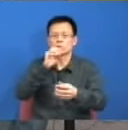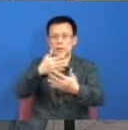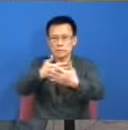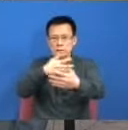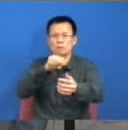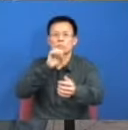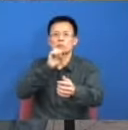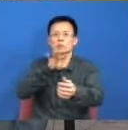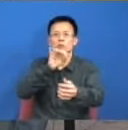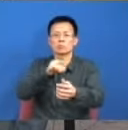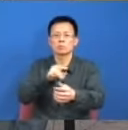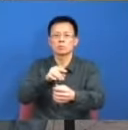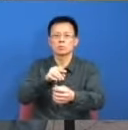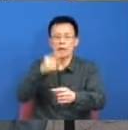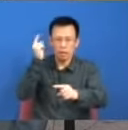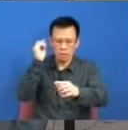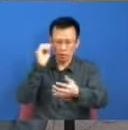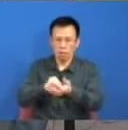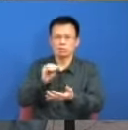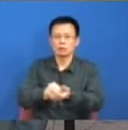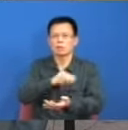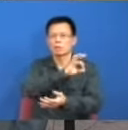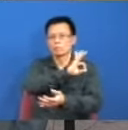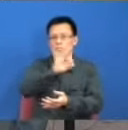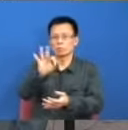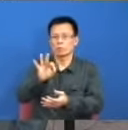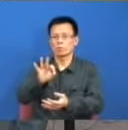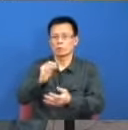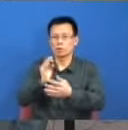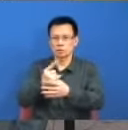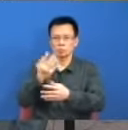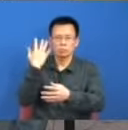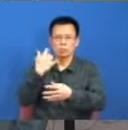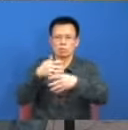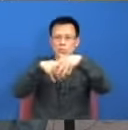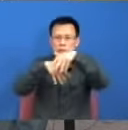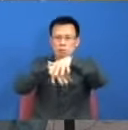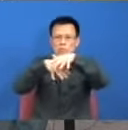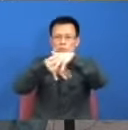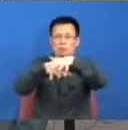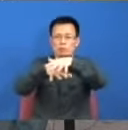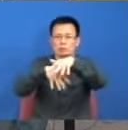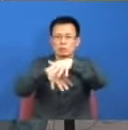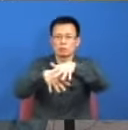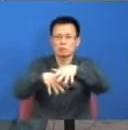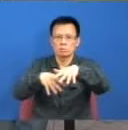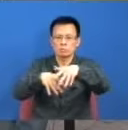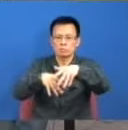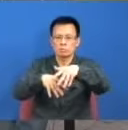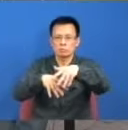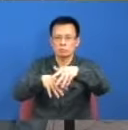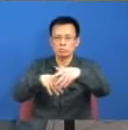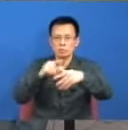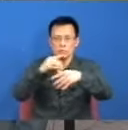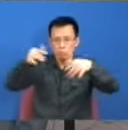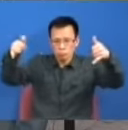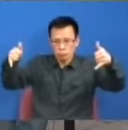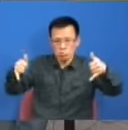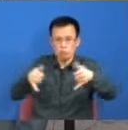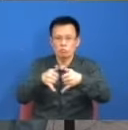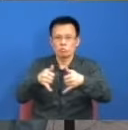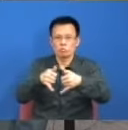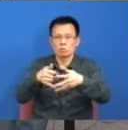咁擺明係冇嘅，因為喺過去嘅遊行集會裏面咧，如果係遇到一班人係